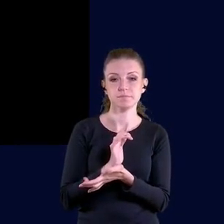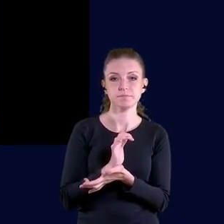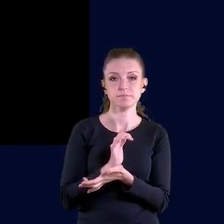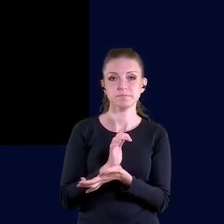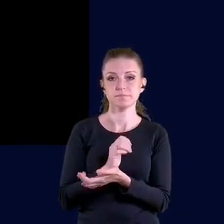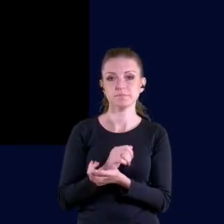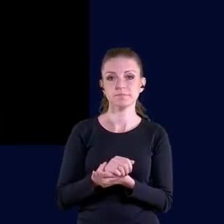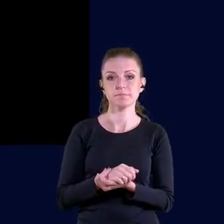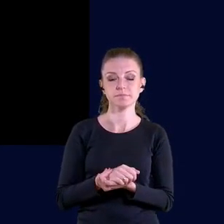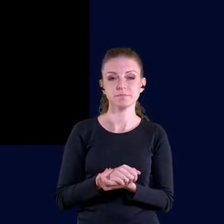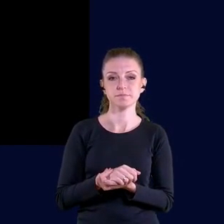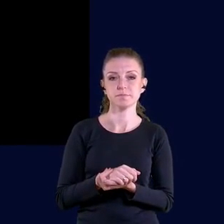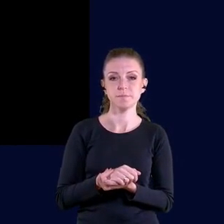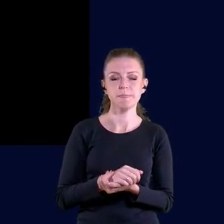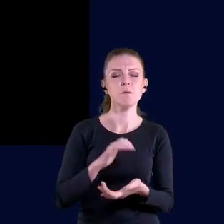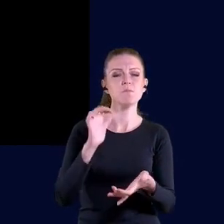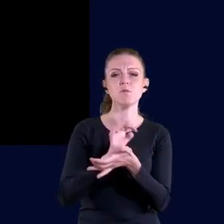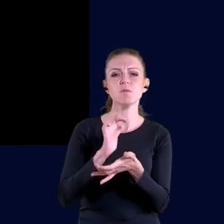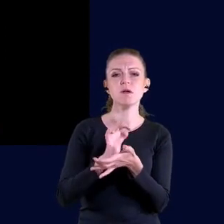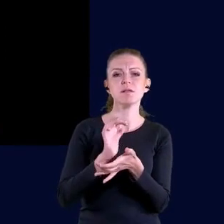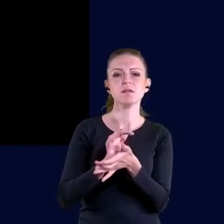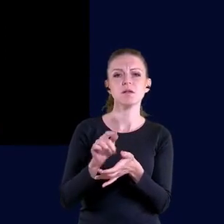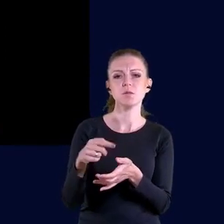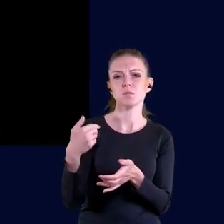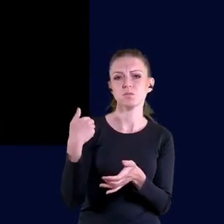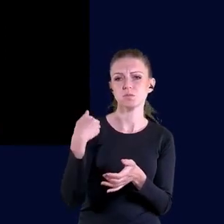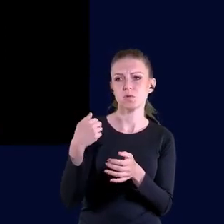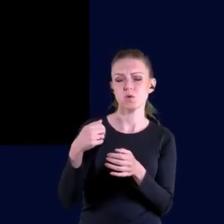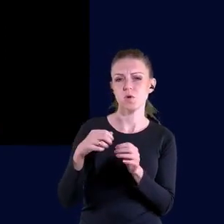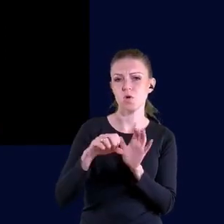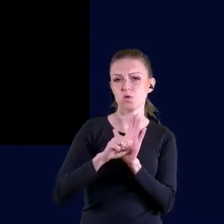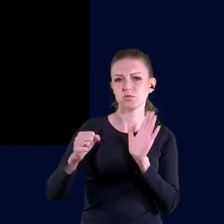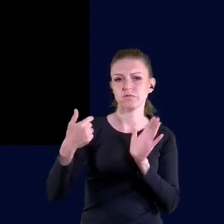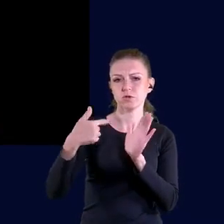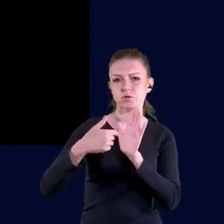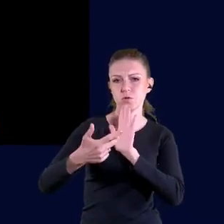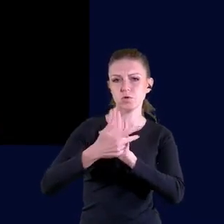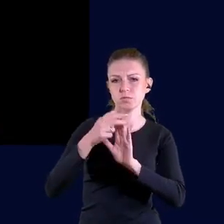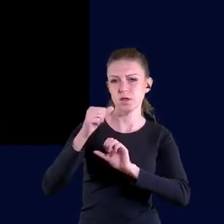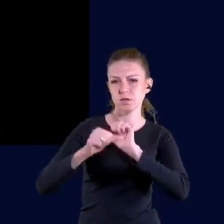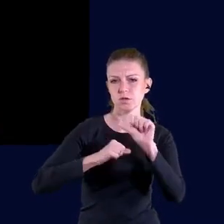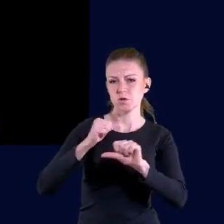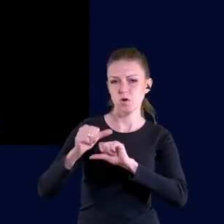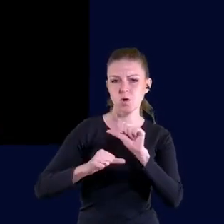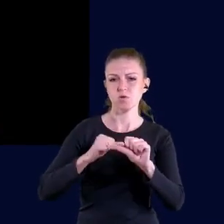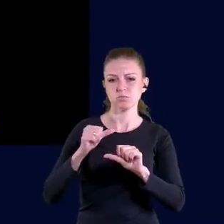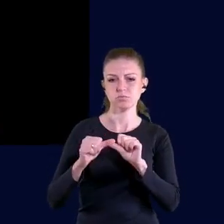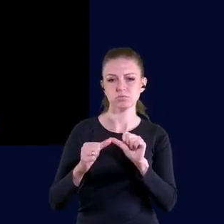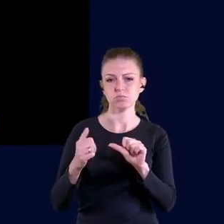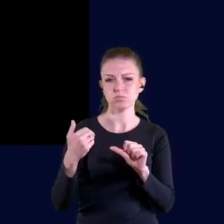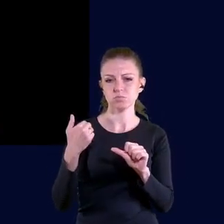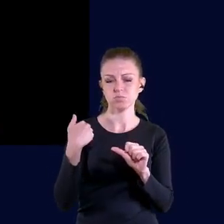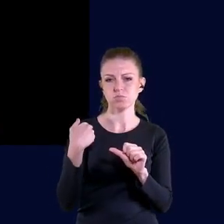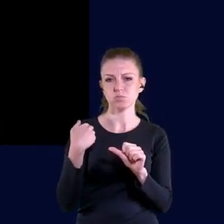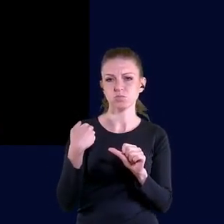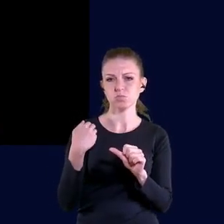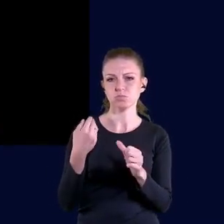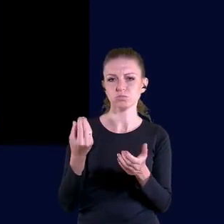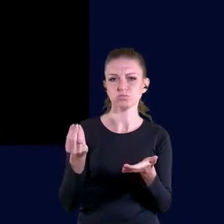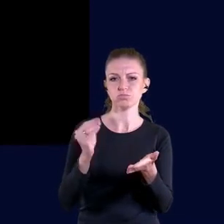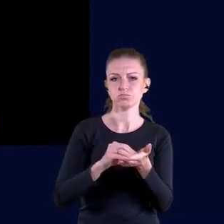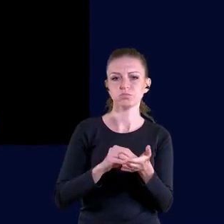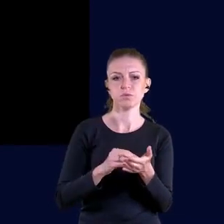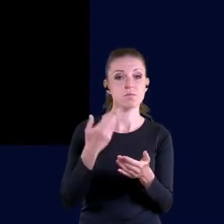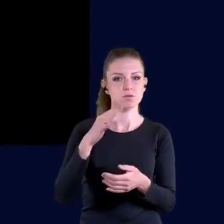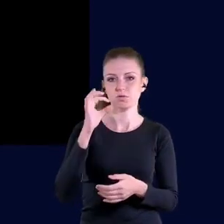warto jest publikacja sprzed 18 roku chyba wpa2 można przeczytać bardzo